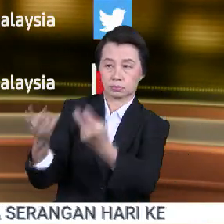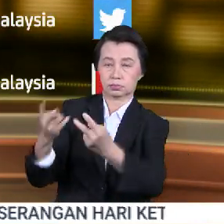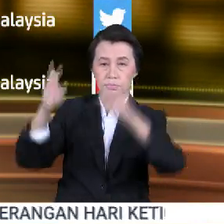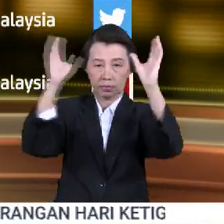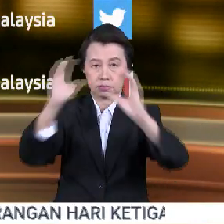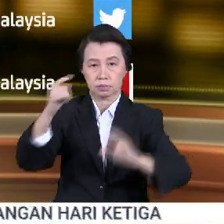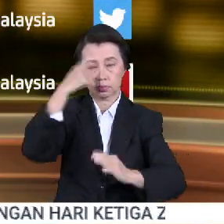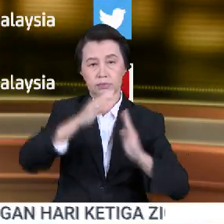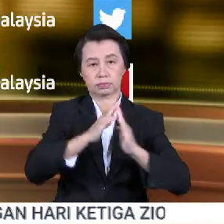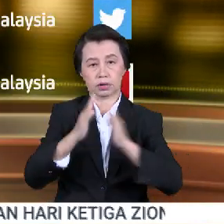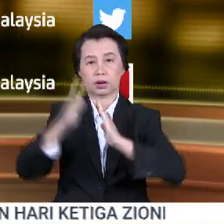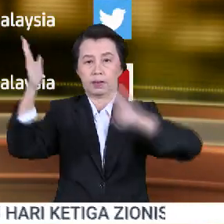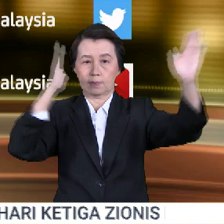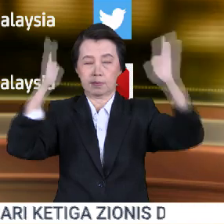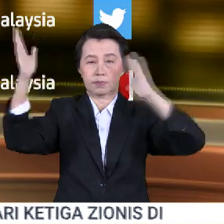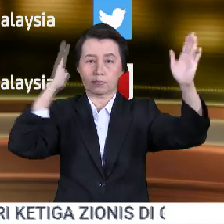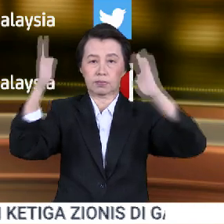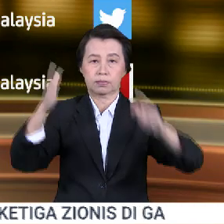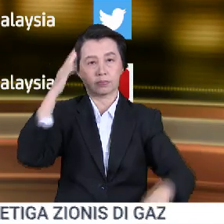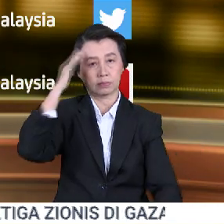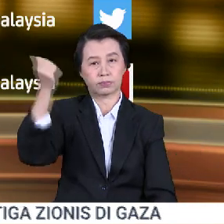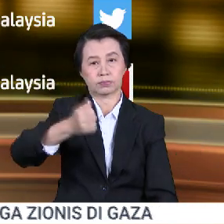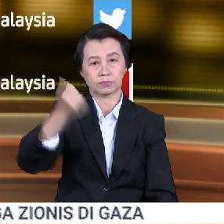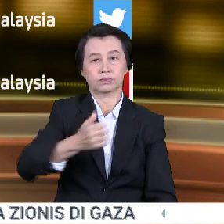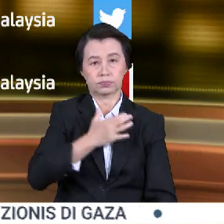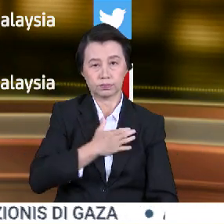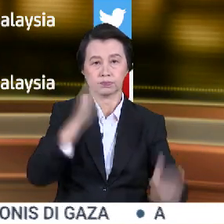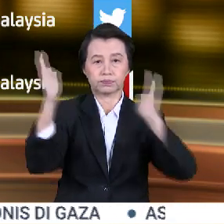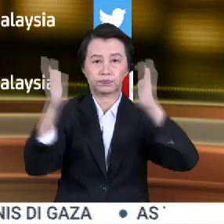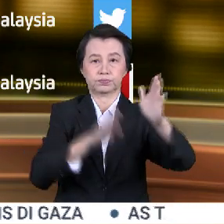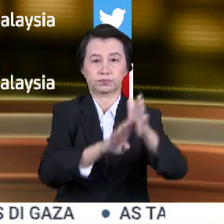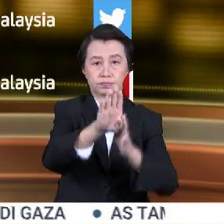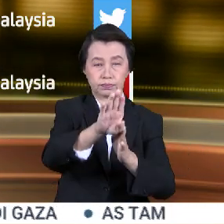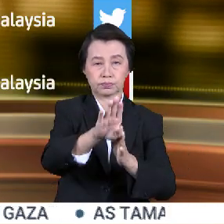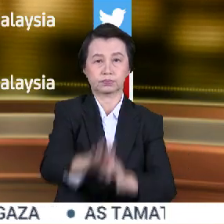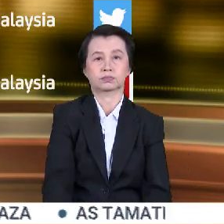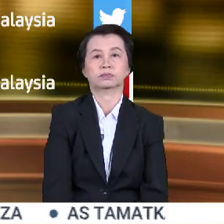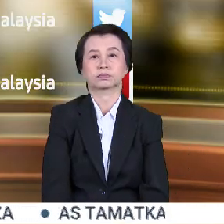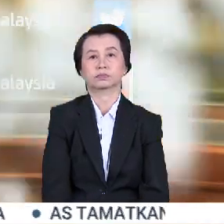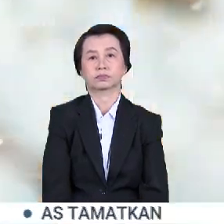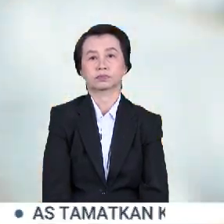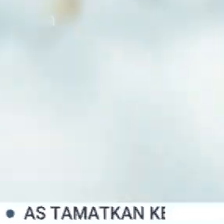cuaca bagi bandar-bandar utama di seluruh negara. Assalamualaikum dan salam Malaysia Madani.